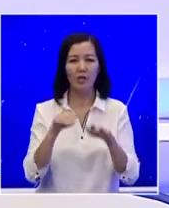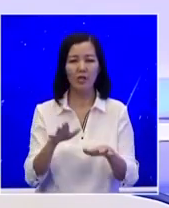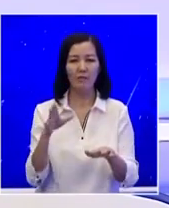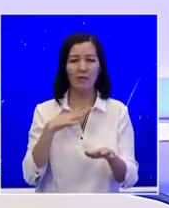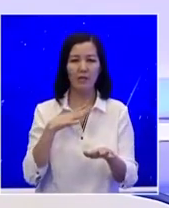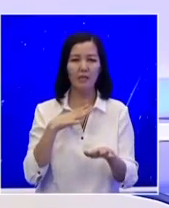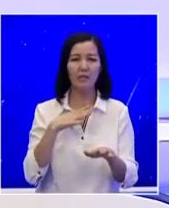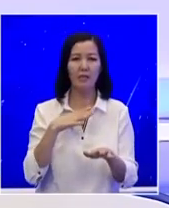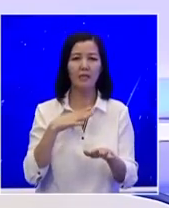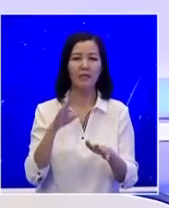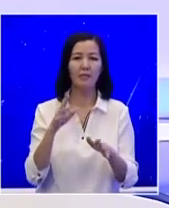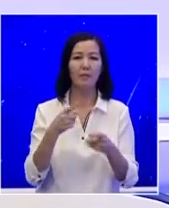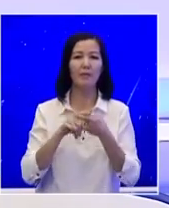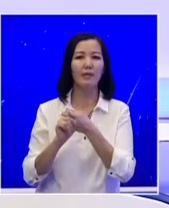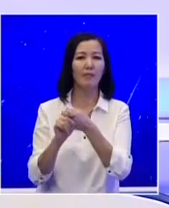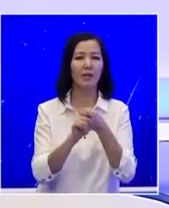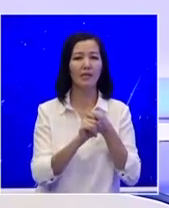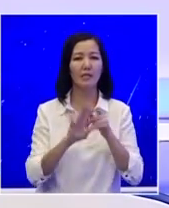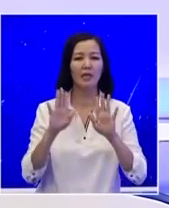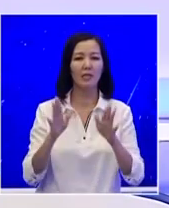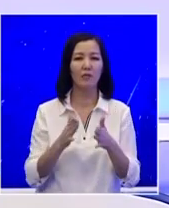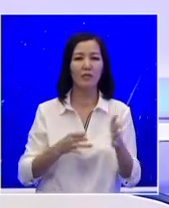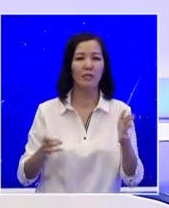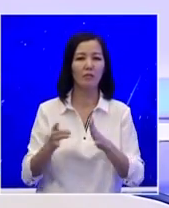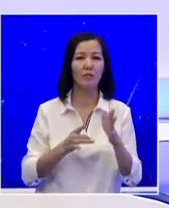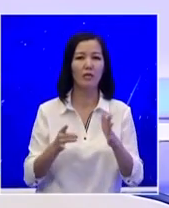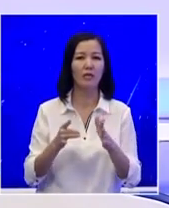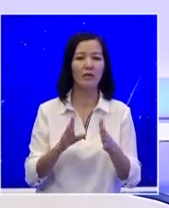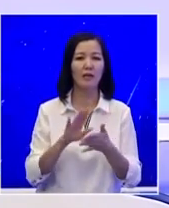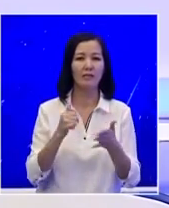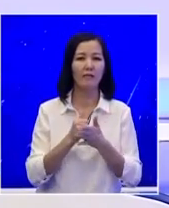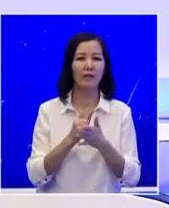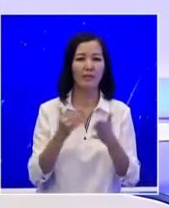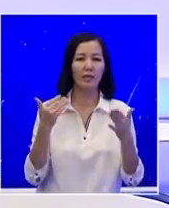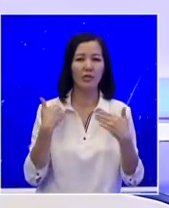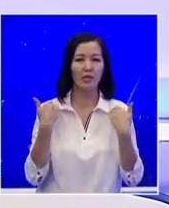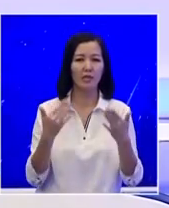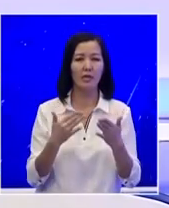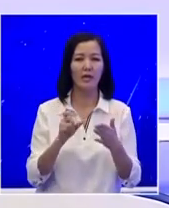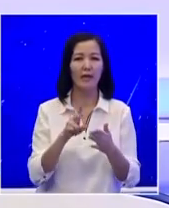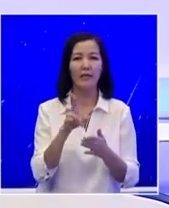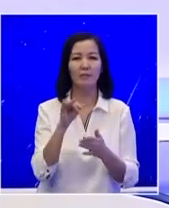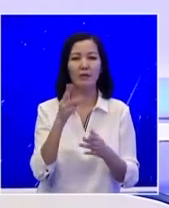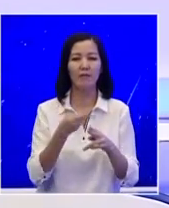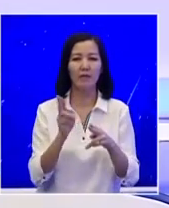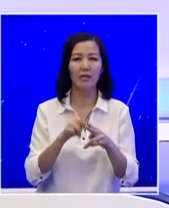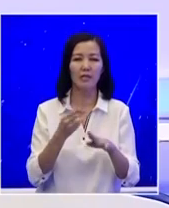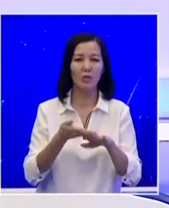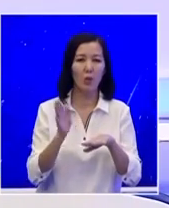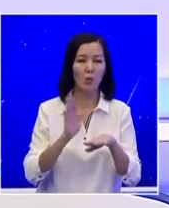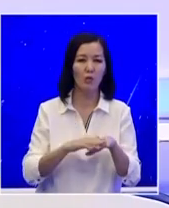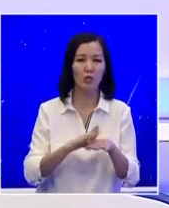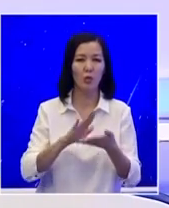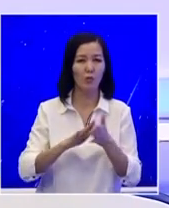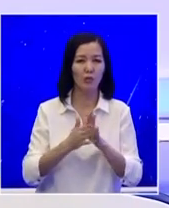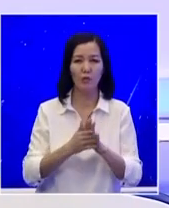Токаев. Решение принято с учетом эпидемиологической ситуации в республике и на основании предложений экспертов. В этих сложных